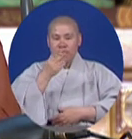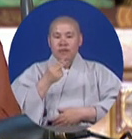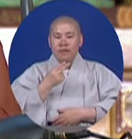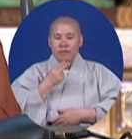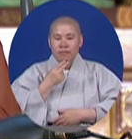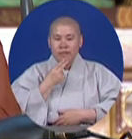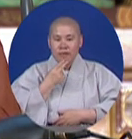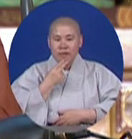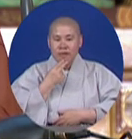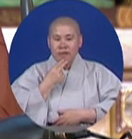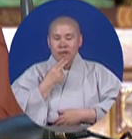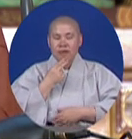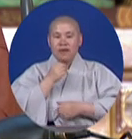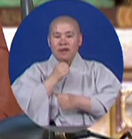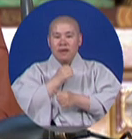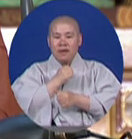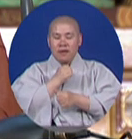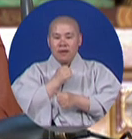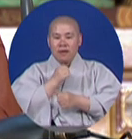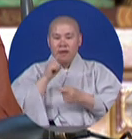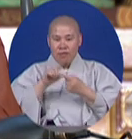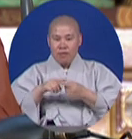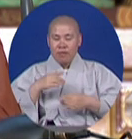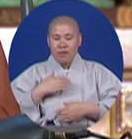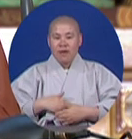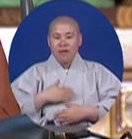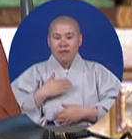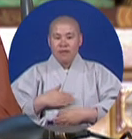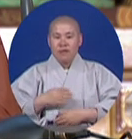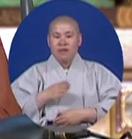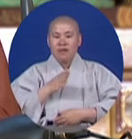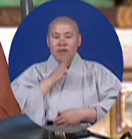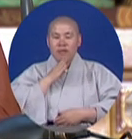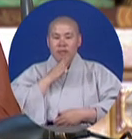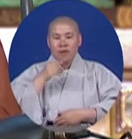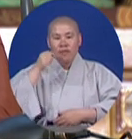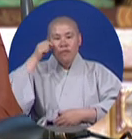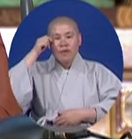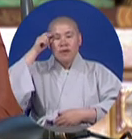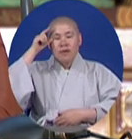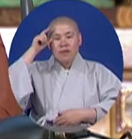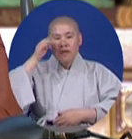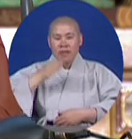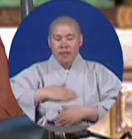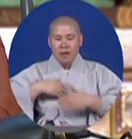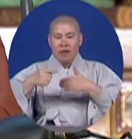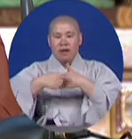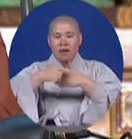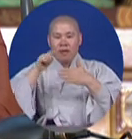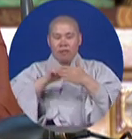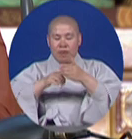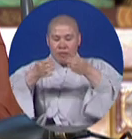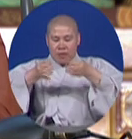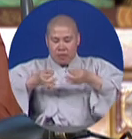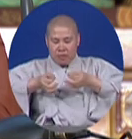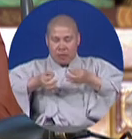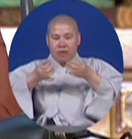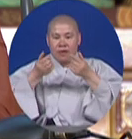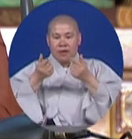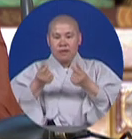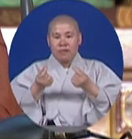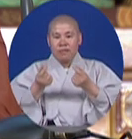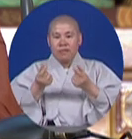자기 마음인데 어찌 다시 자기 마음을 알려고 하겠는가. 약욕 구현된 만약 자기 마음을